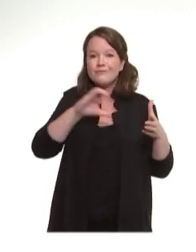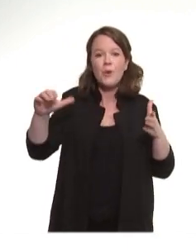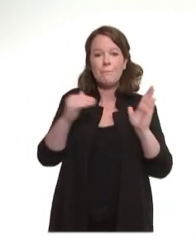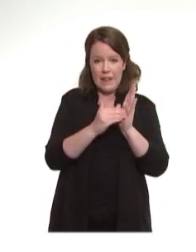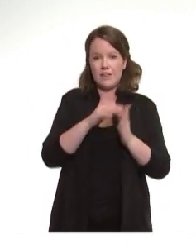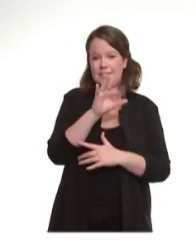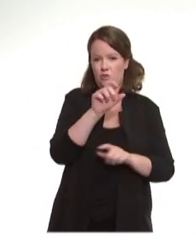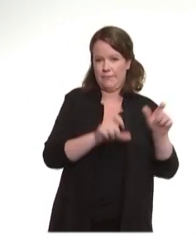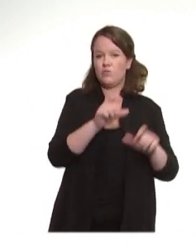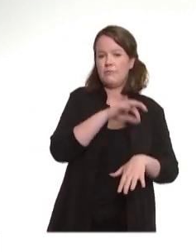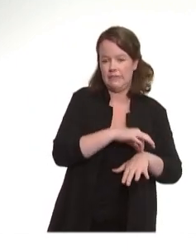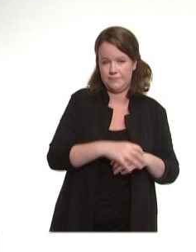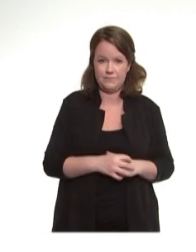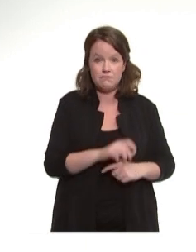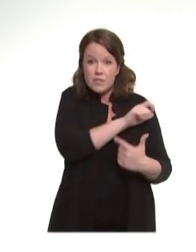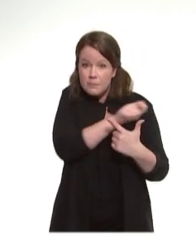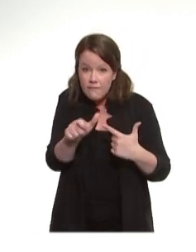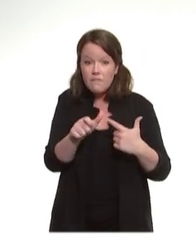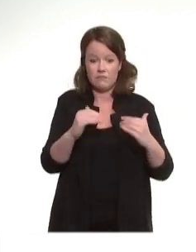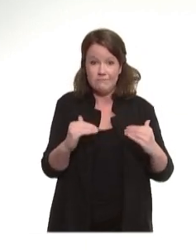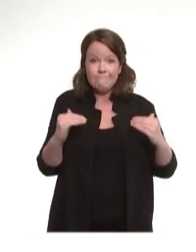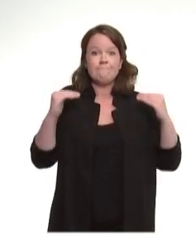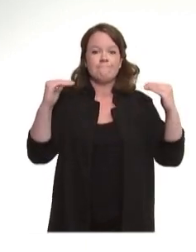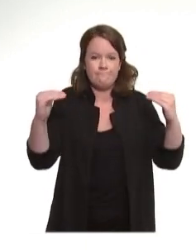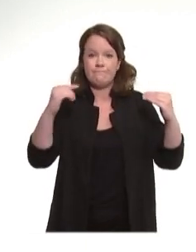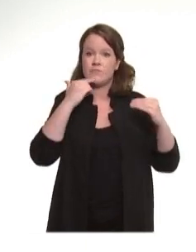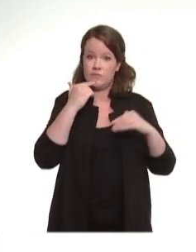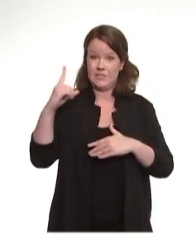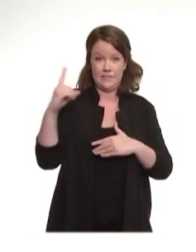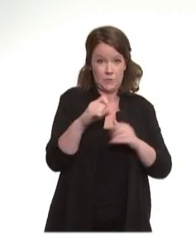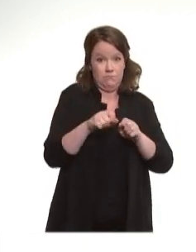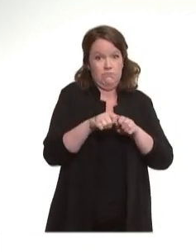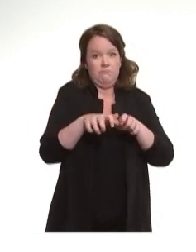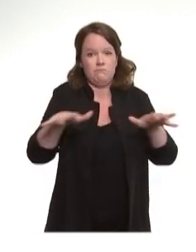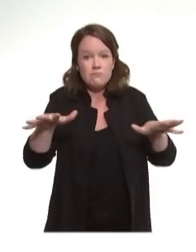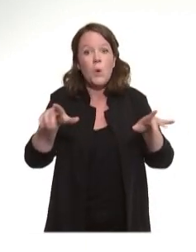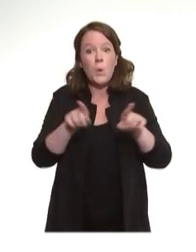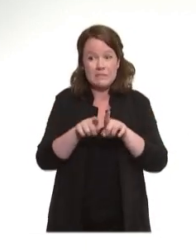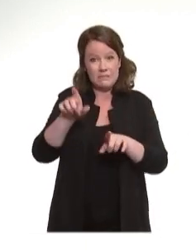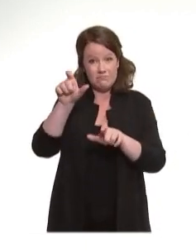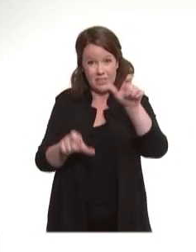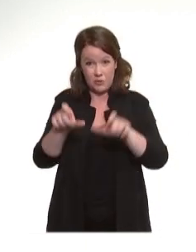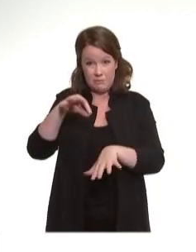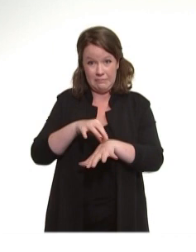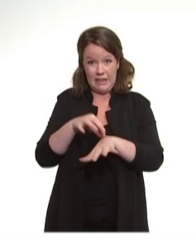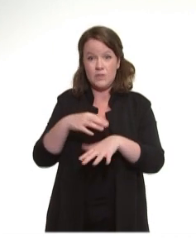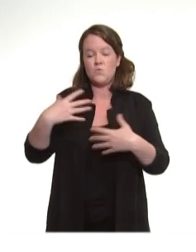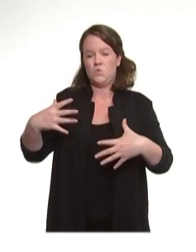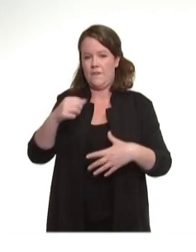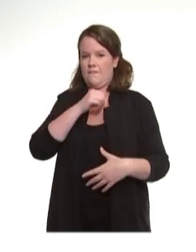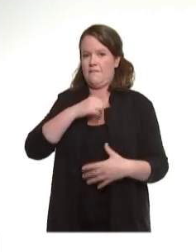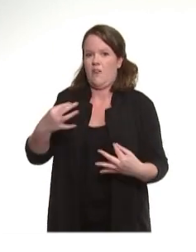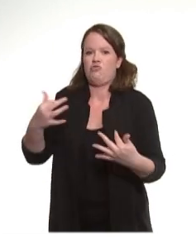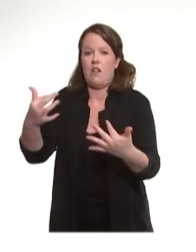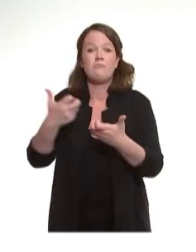lorsque le virus circule davantage et qu'il circule aussi chez les personnes vulnérables ou considère les personnes âgées de